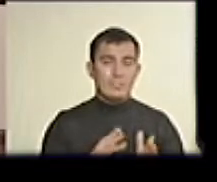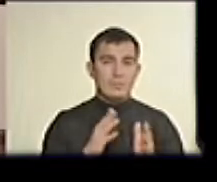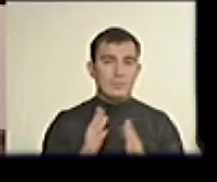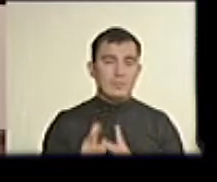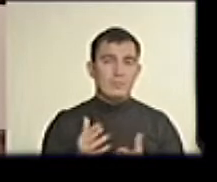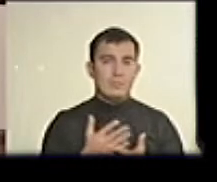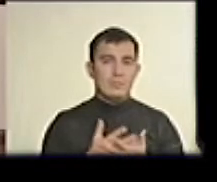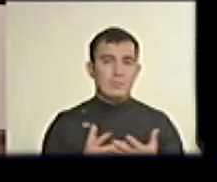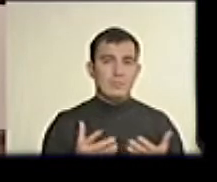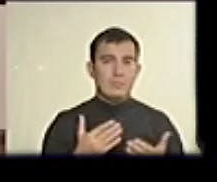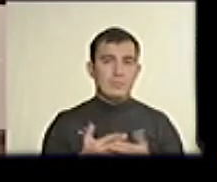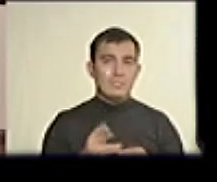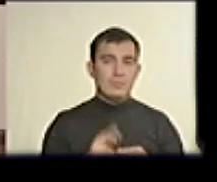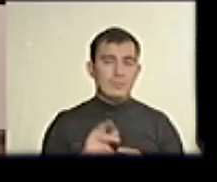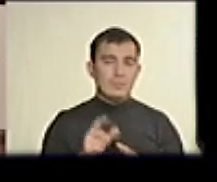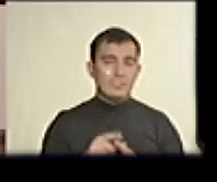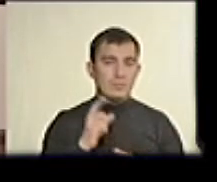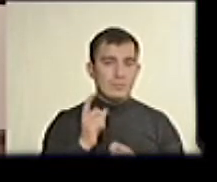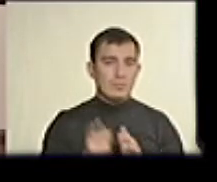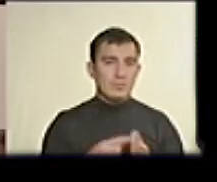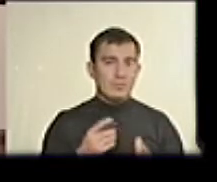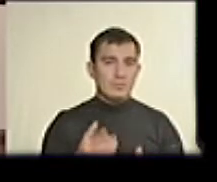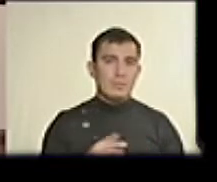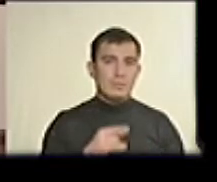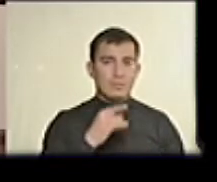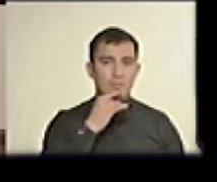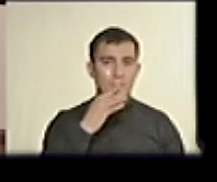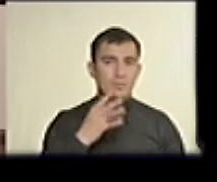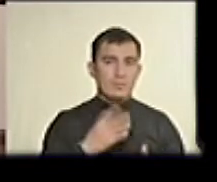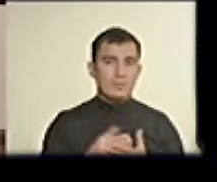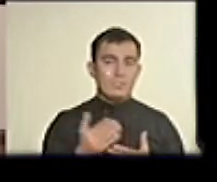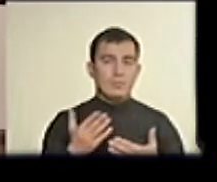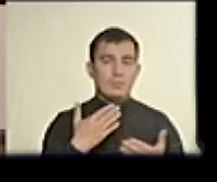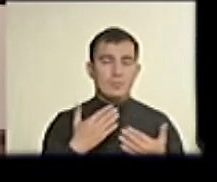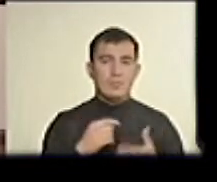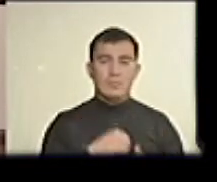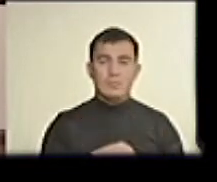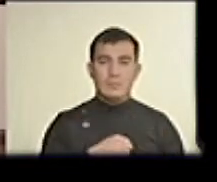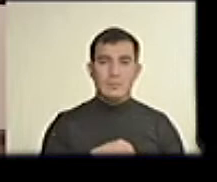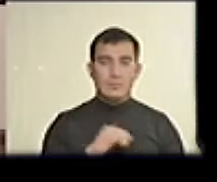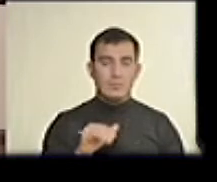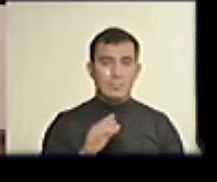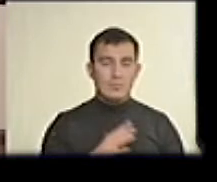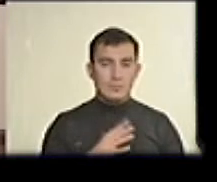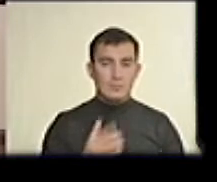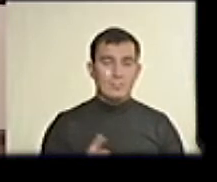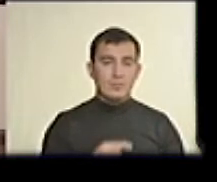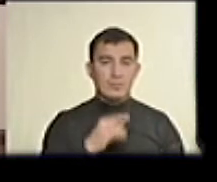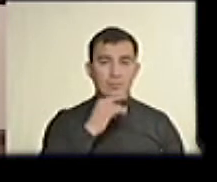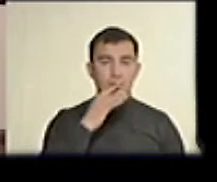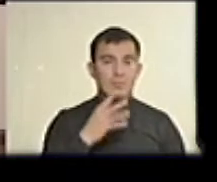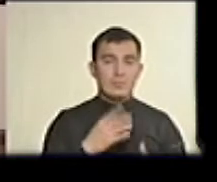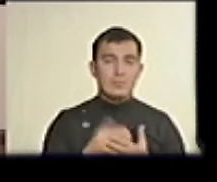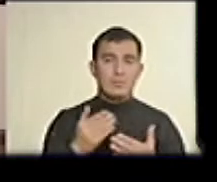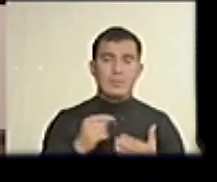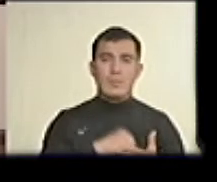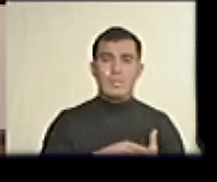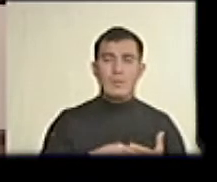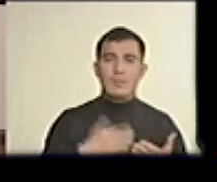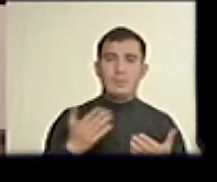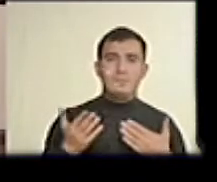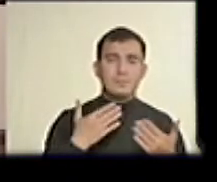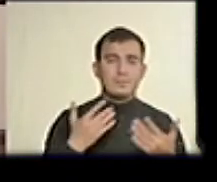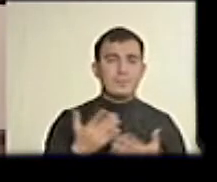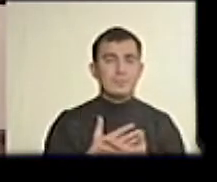bizda bilim paydo bo'ldi va Rossiya bilan munosabatlar. Xo'sh, Rossiya bilan munosabatlarning asosiy